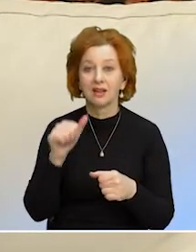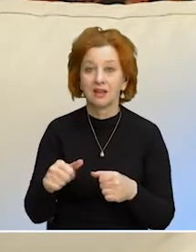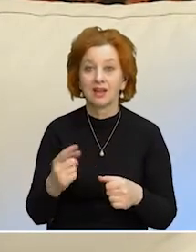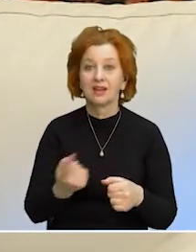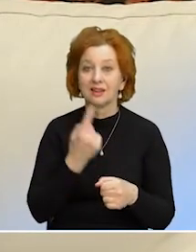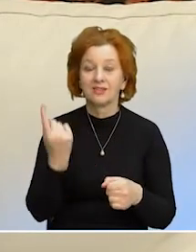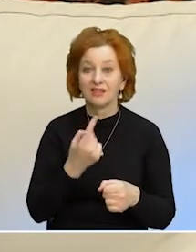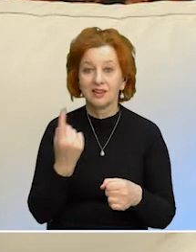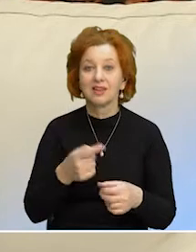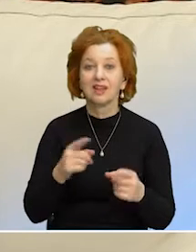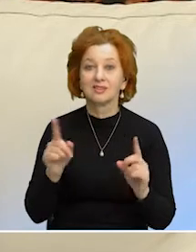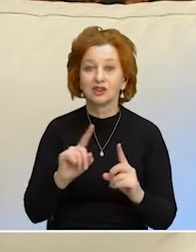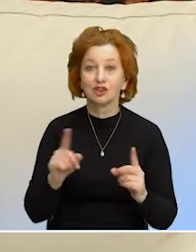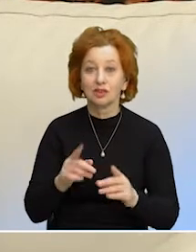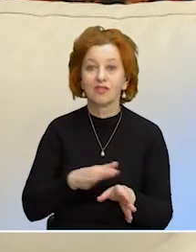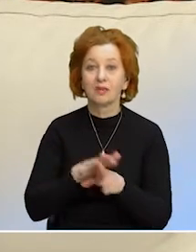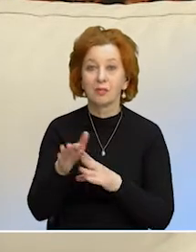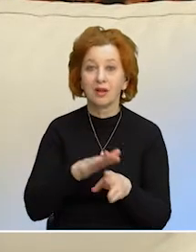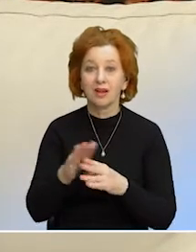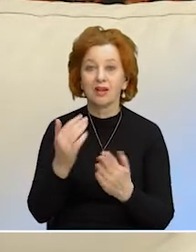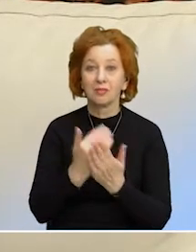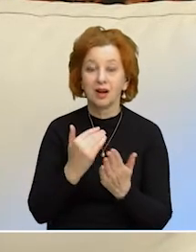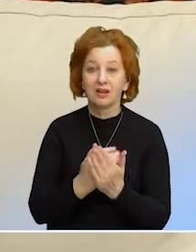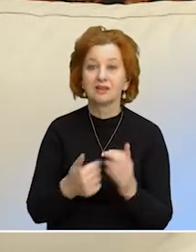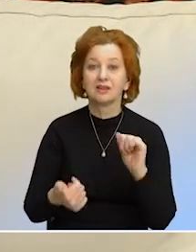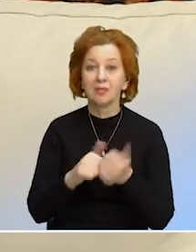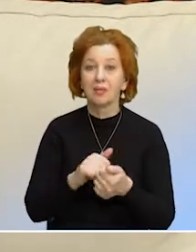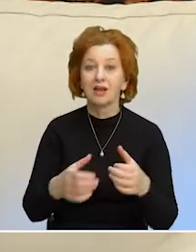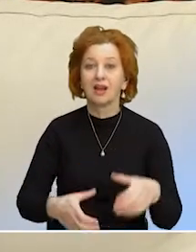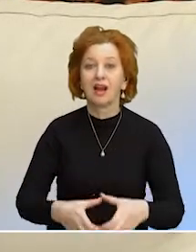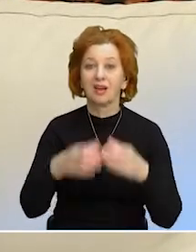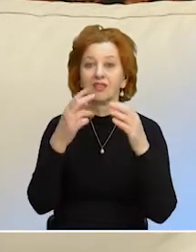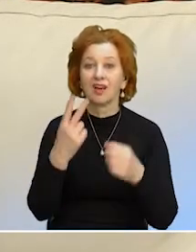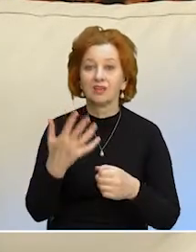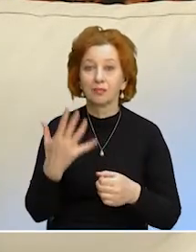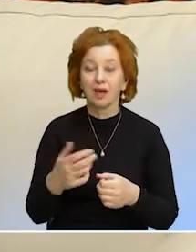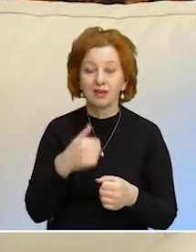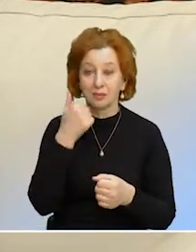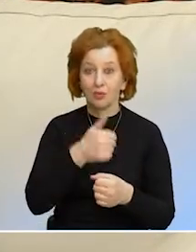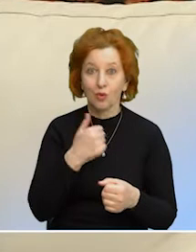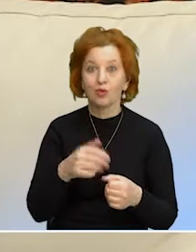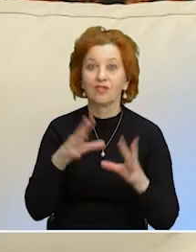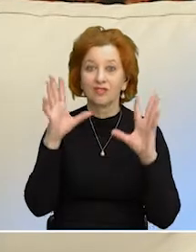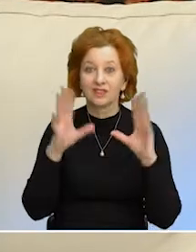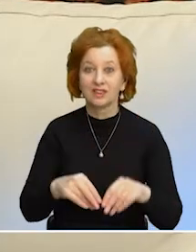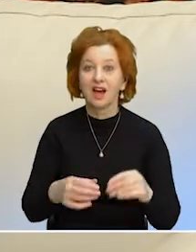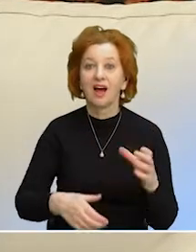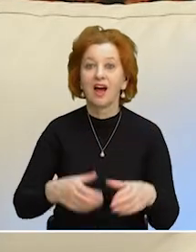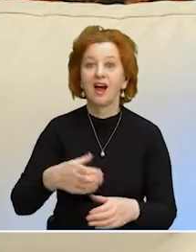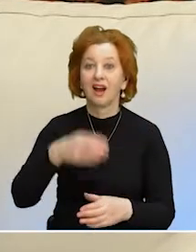что Ростовская область – единственный из субъектов, который выполняет программу замены лифтов и к 2025 году выполнит замену всех